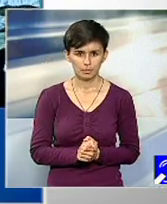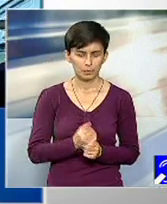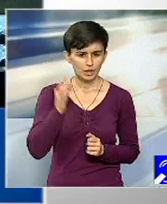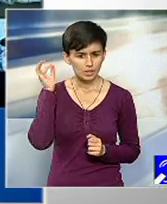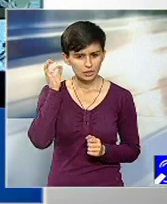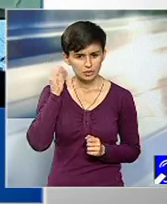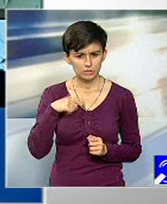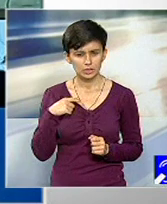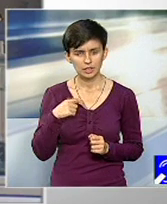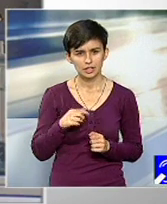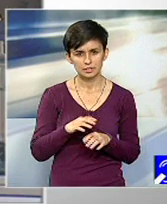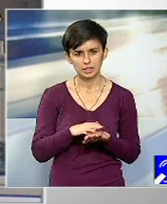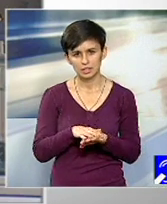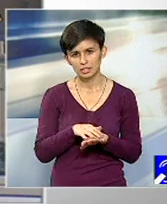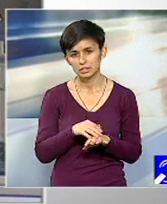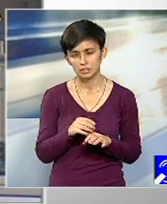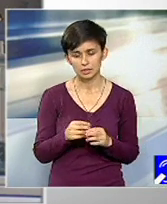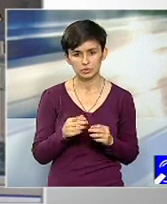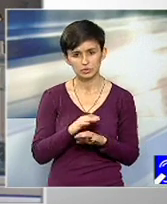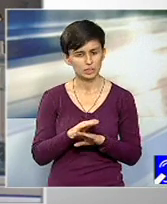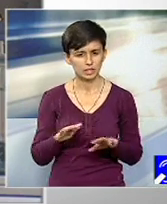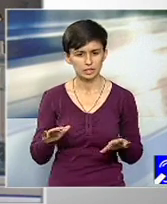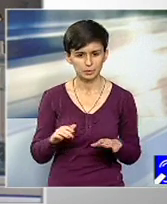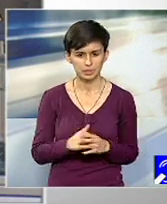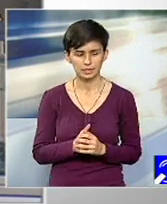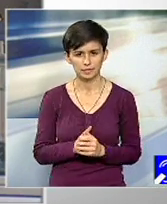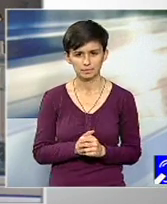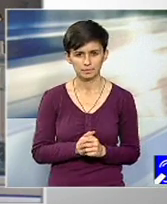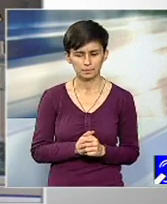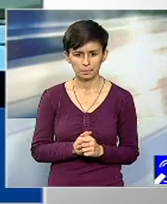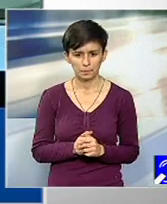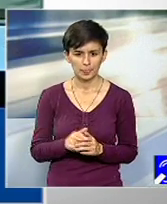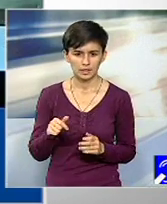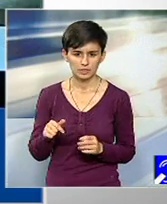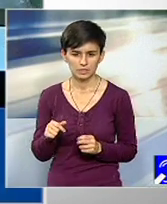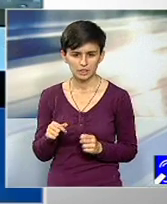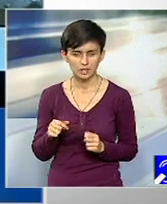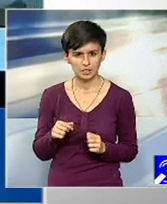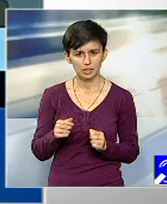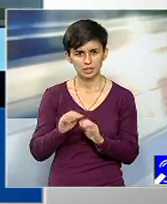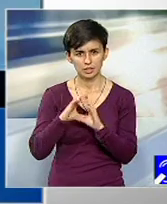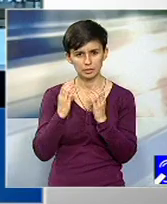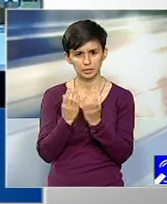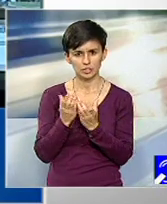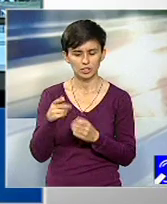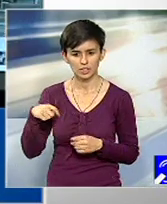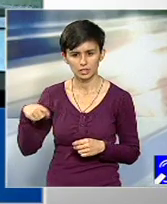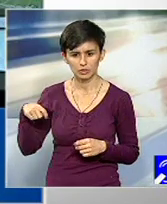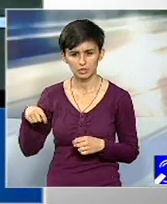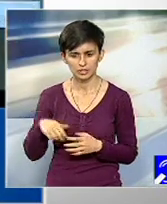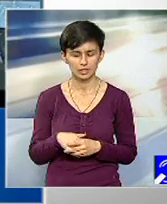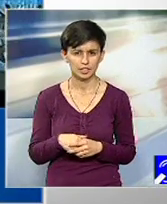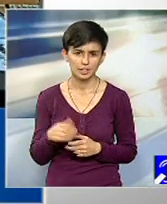simț de bază, clar. Absolut. De aceea spunea Robert puțin mai devreme, mingea are clopoței. Dar ce altceva vă ajută